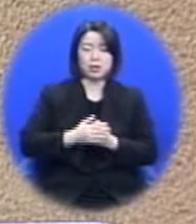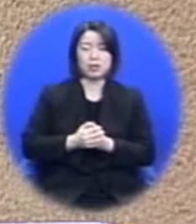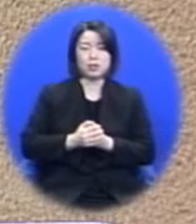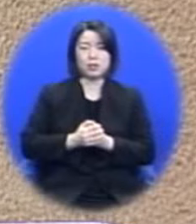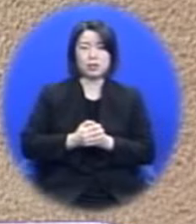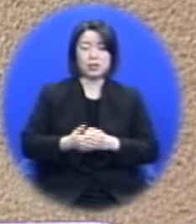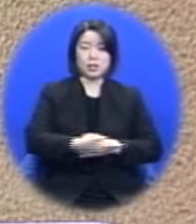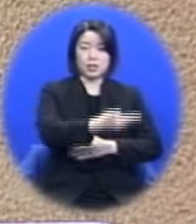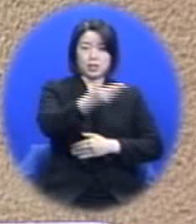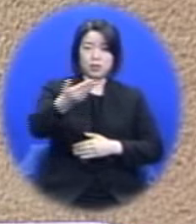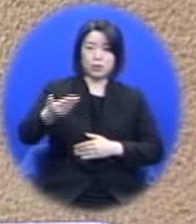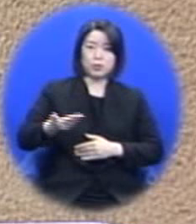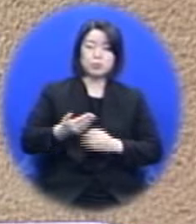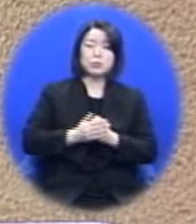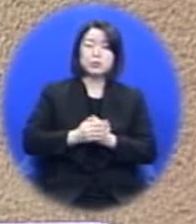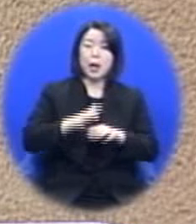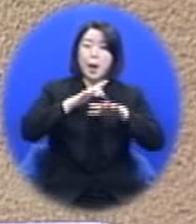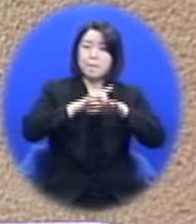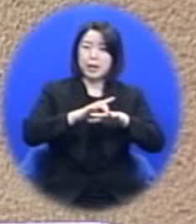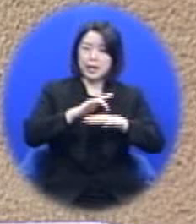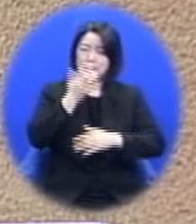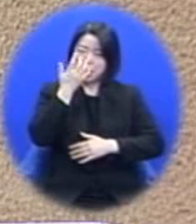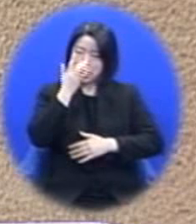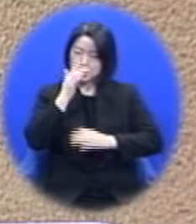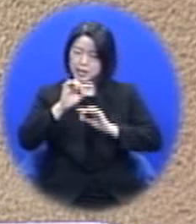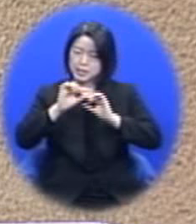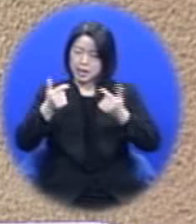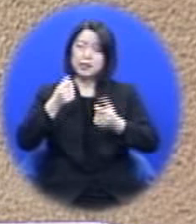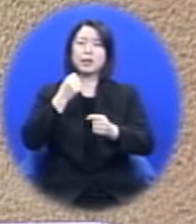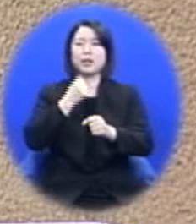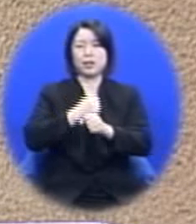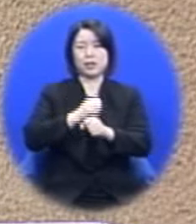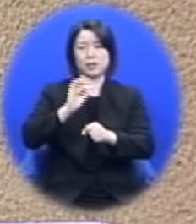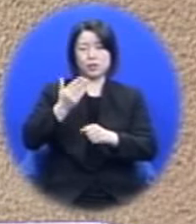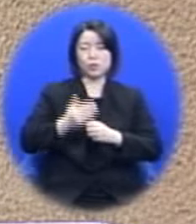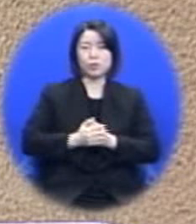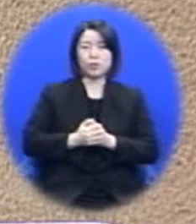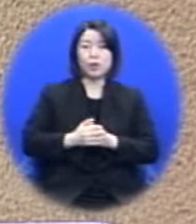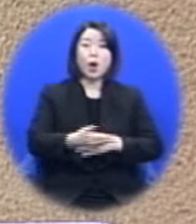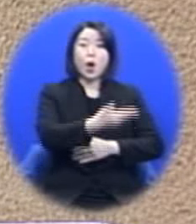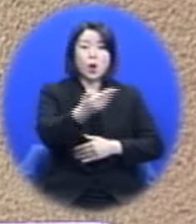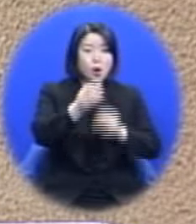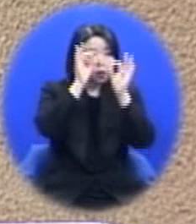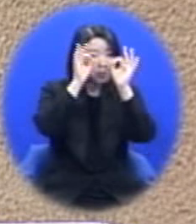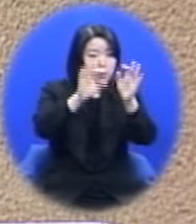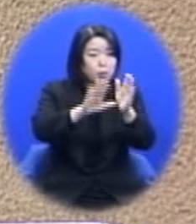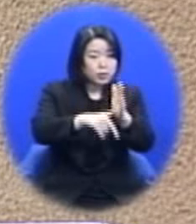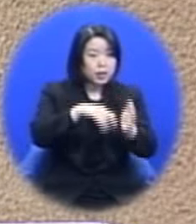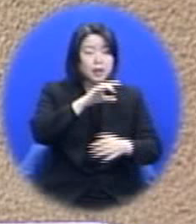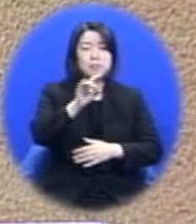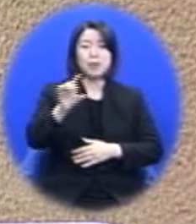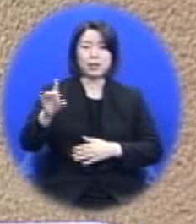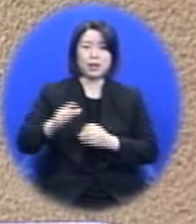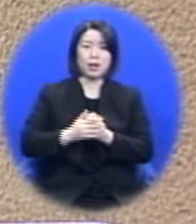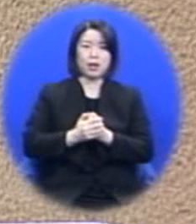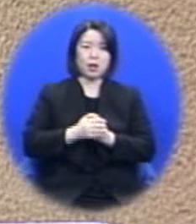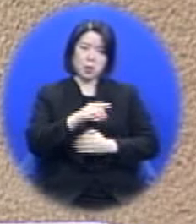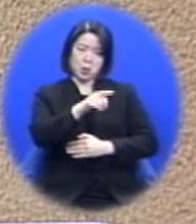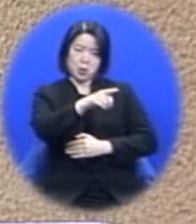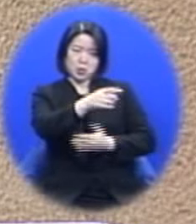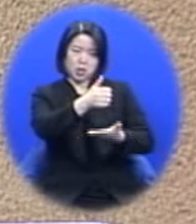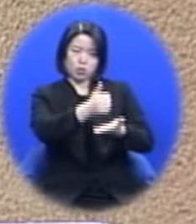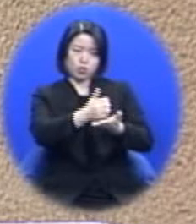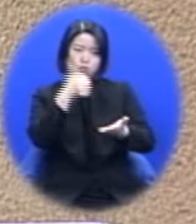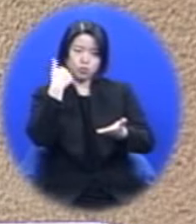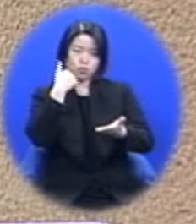여러분, 마귀가 헷갈리지 말게 하세요. 여러분을 볼 때마다 도대체 얘 주인이